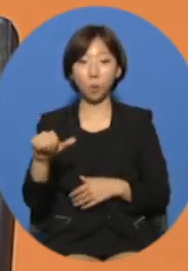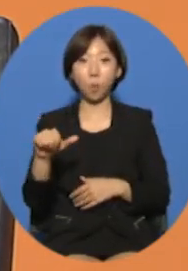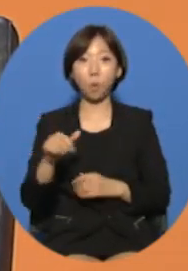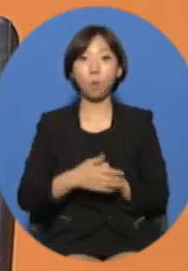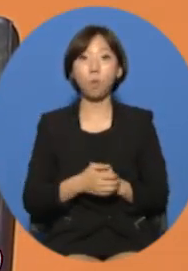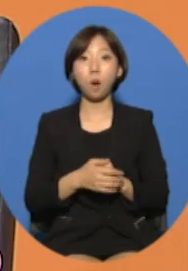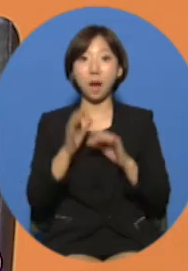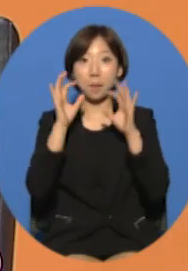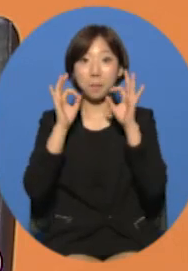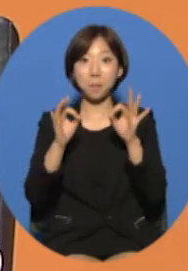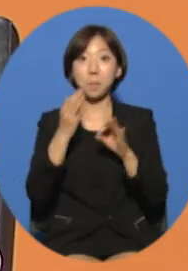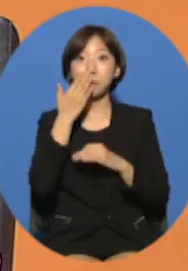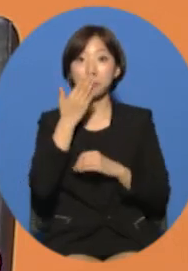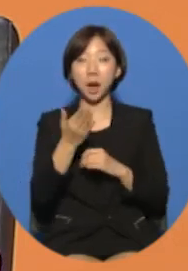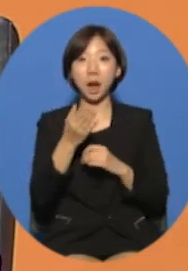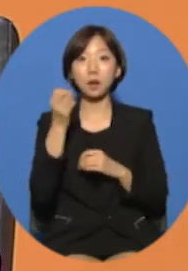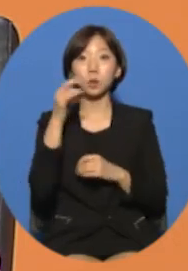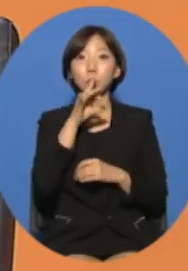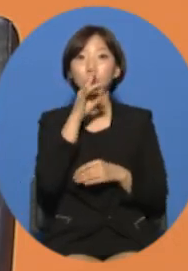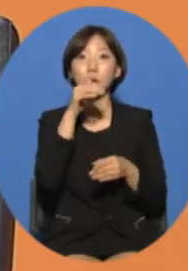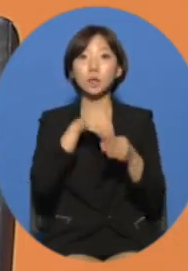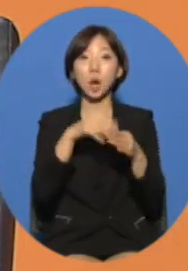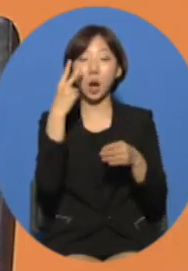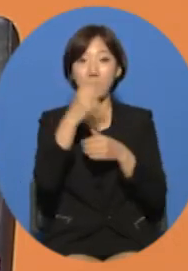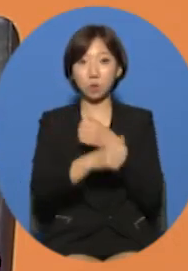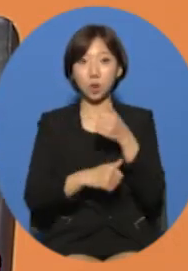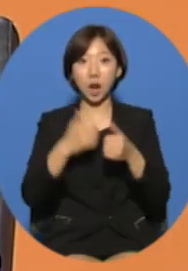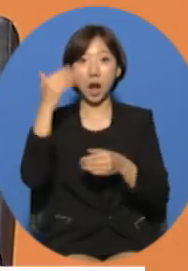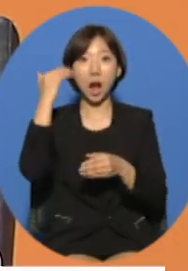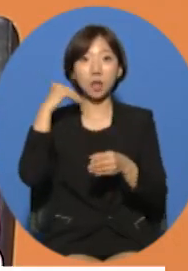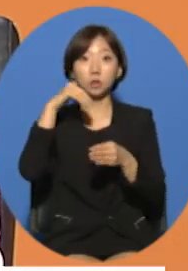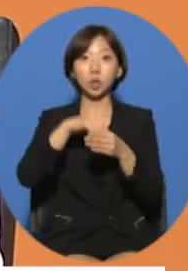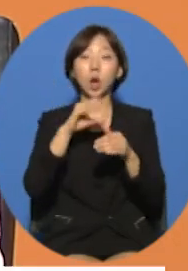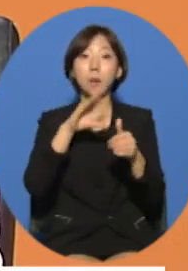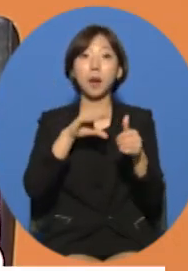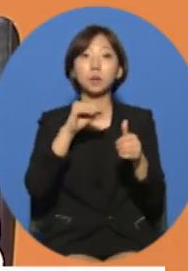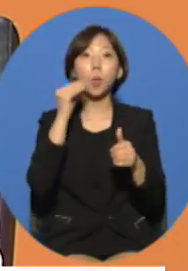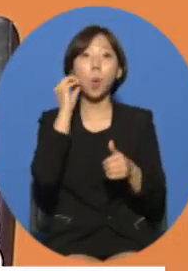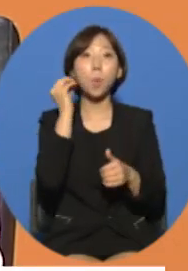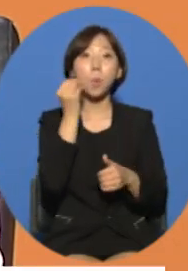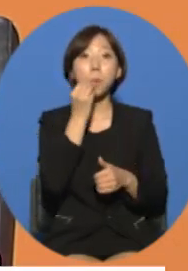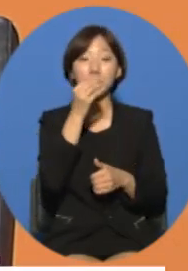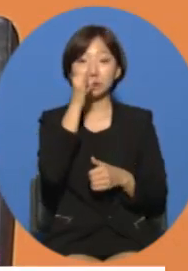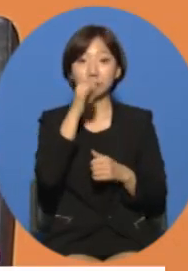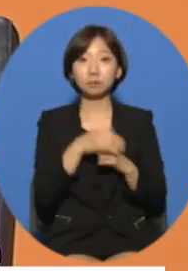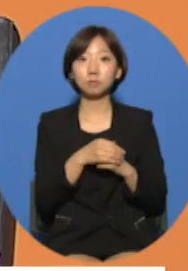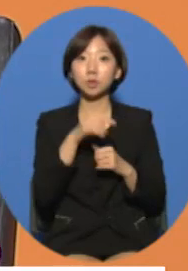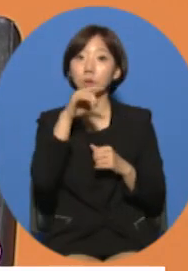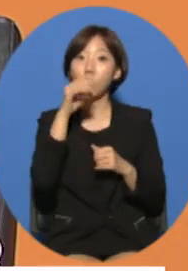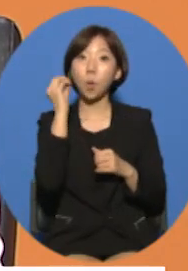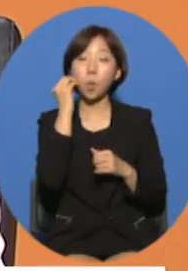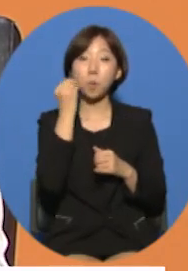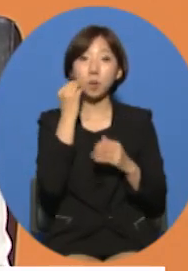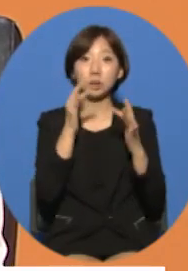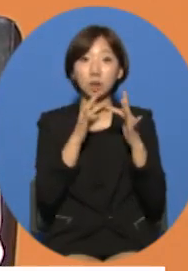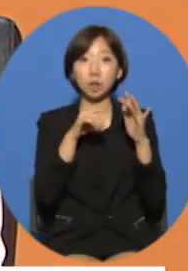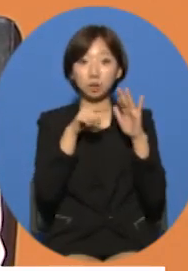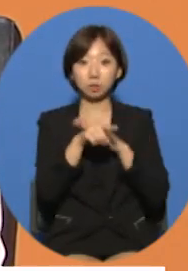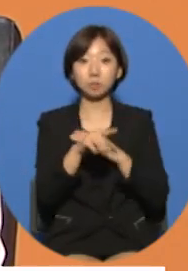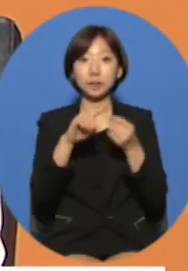시청하실 수 있고요. 그리고 중앙선거관리위원회 한국선거방송 홈페이지가 있습니다. 네. 그쪽에 들어가시면